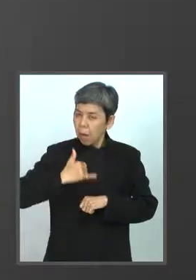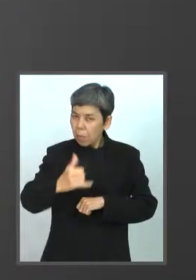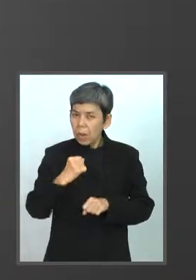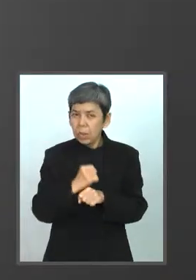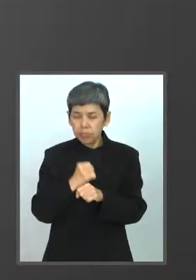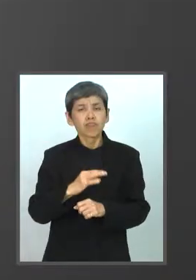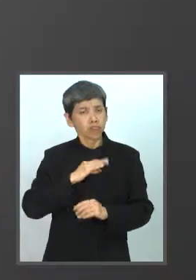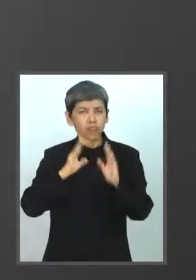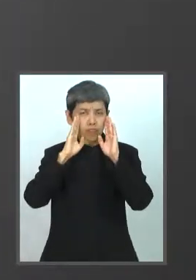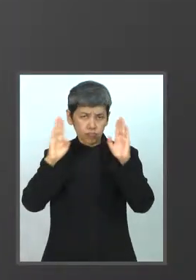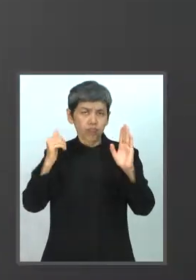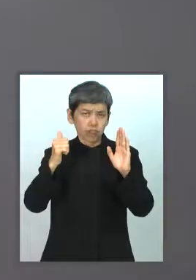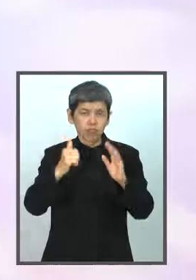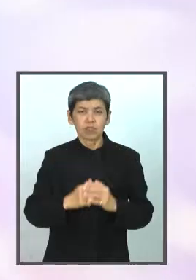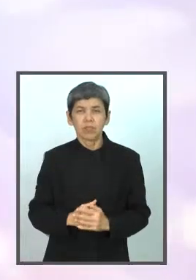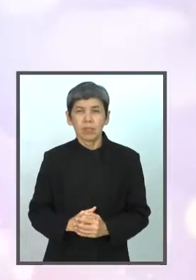างๆคือก็เป็นประสบการณ์ใหม่